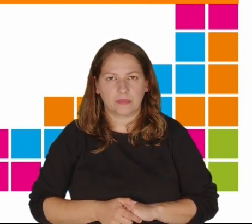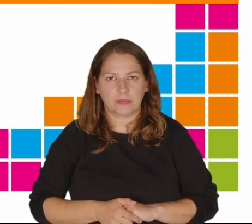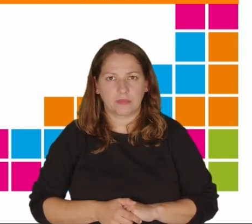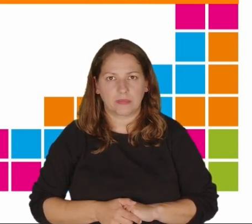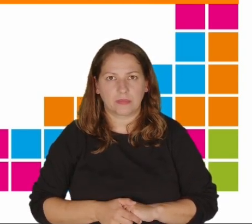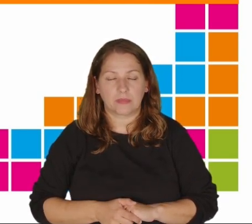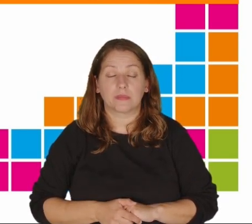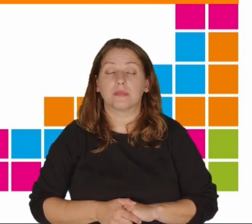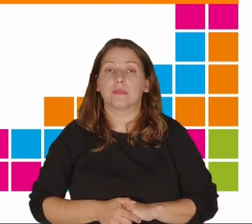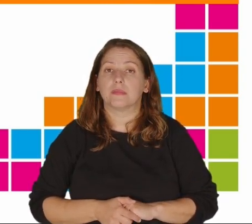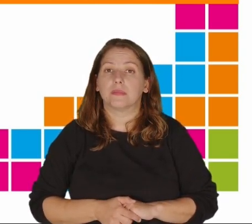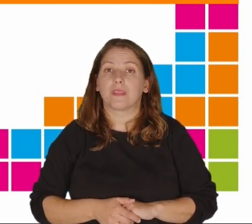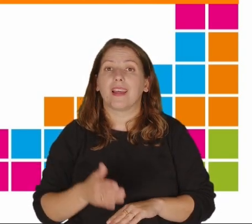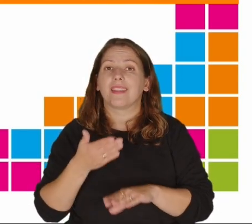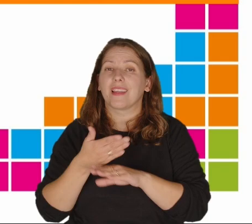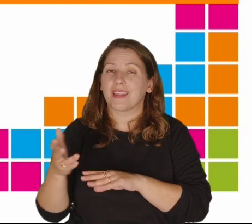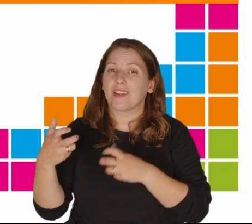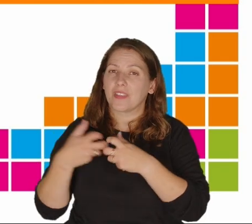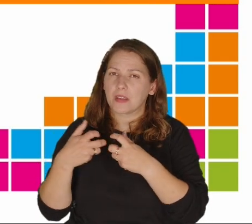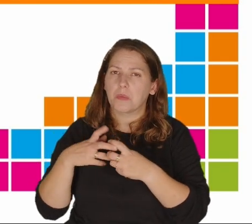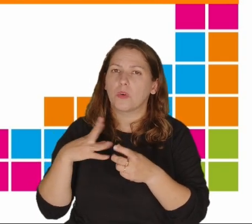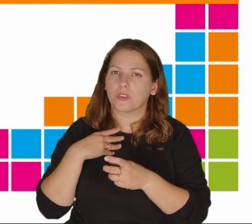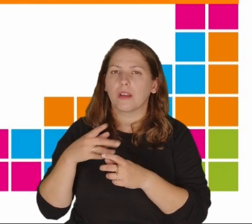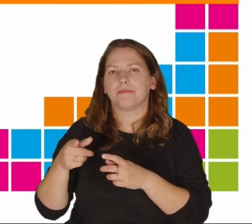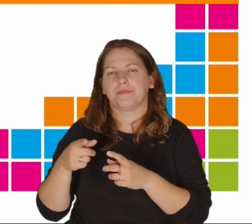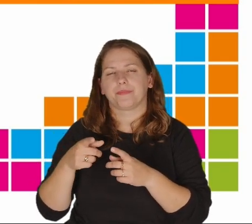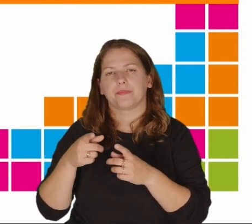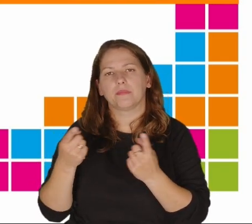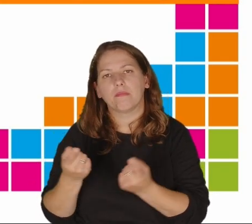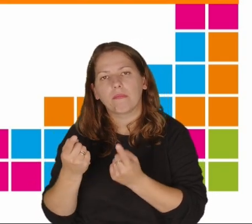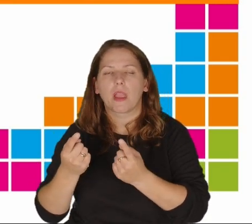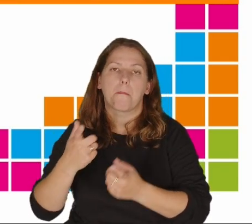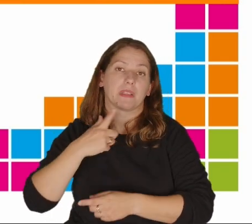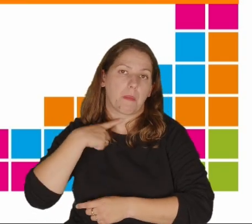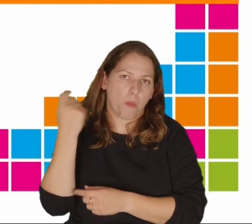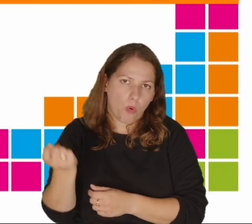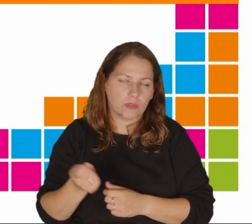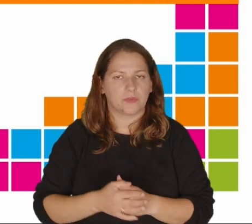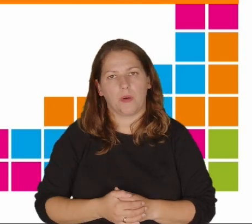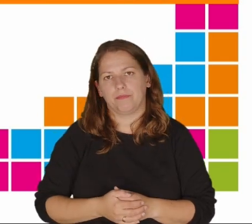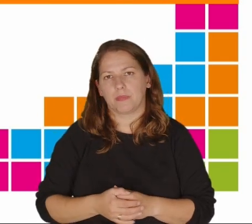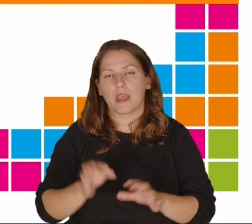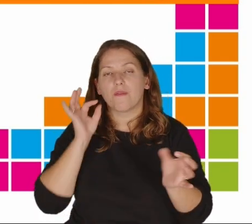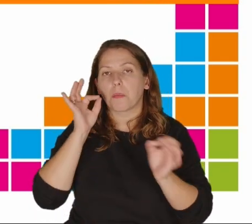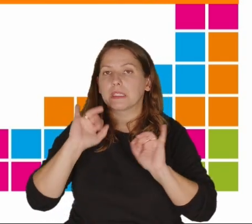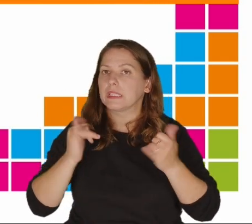Nadal możemy znaleźć w internecie miejsca, które promują samobójstwa, które przedstawiają informacje o